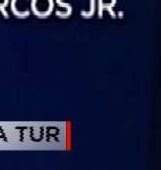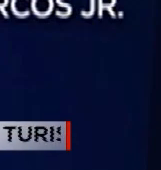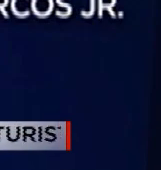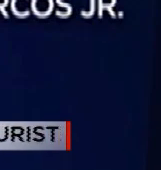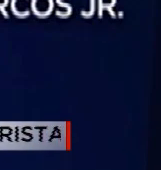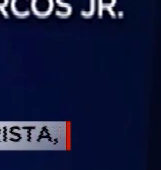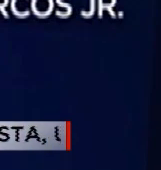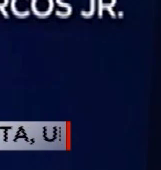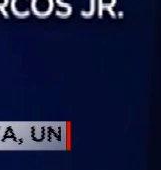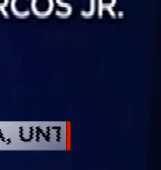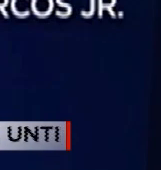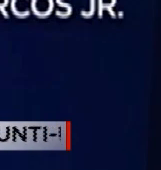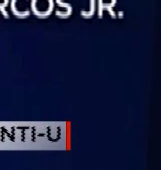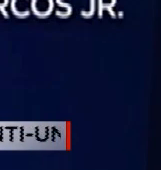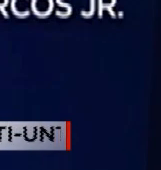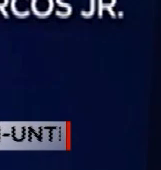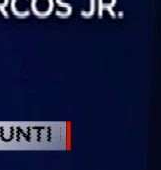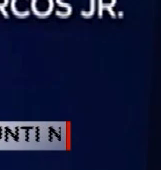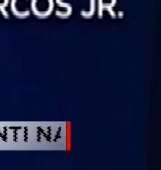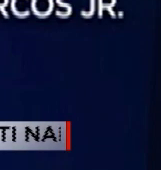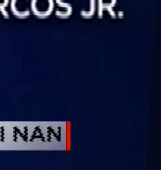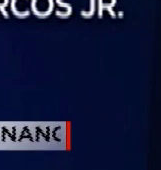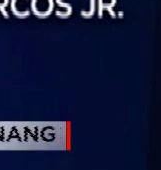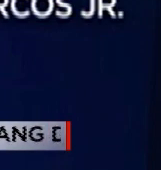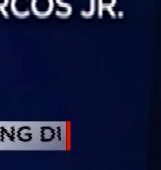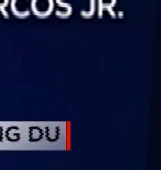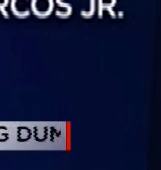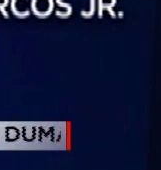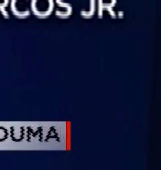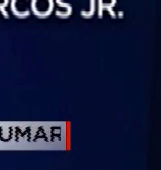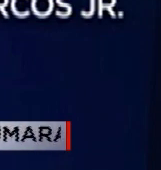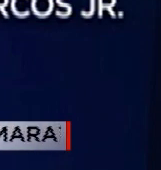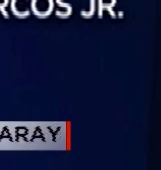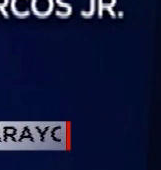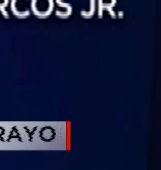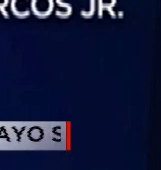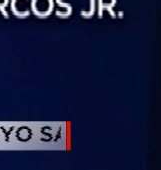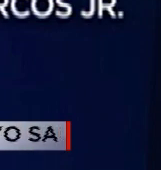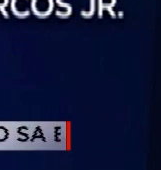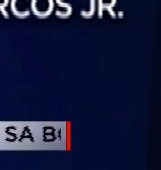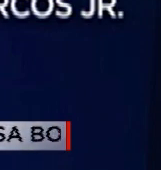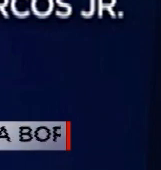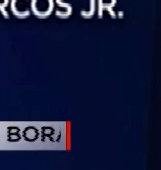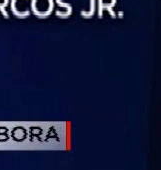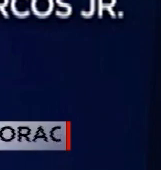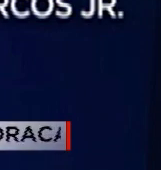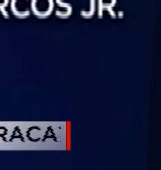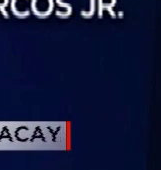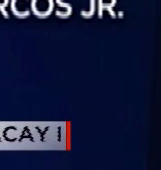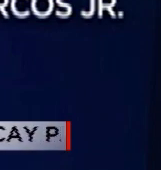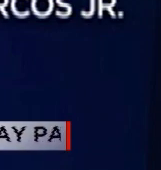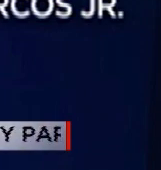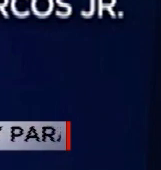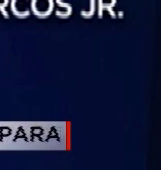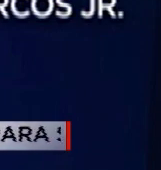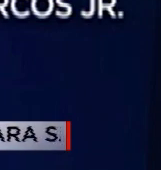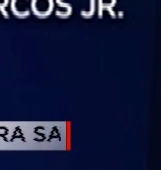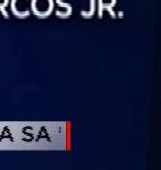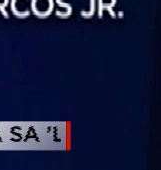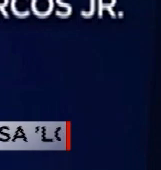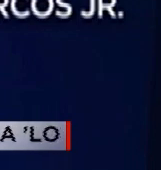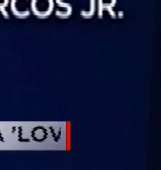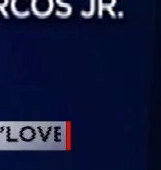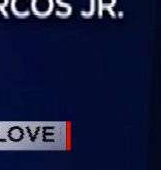ni Marcos Jr., hindi ito kailanman mangyayari sa ilang kadahilanan. Hindi naman dinetalye ni Rodriguez kung ano ang mga